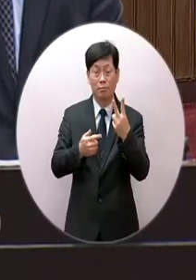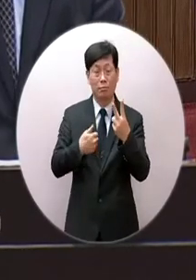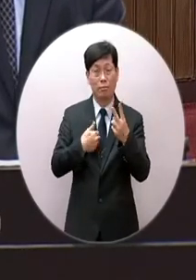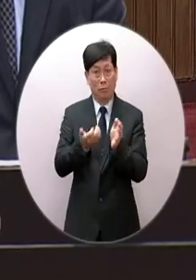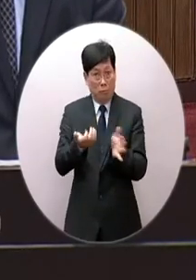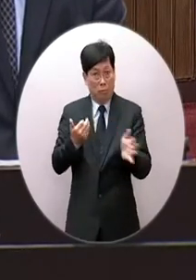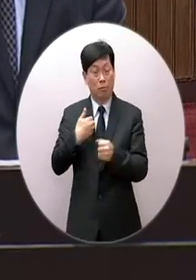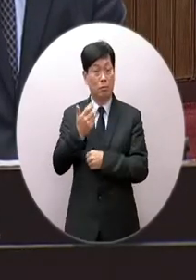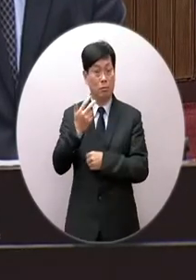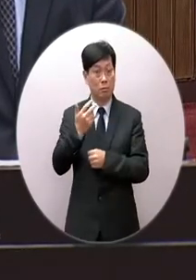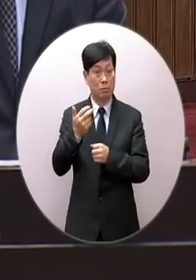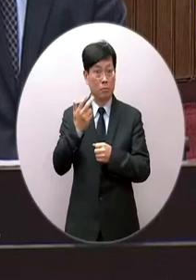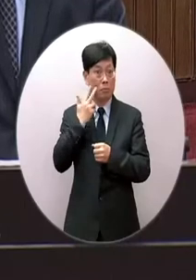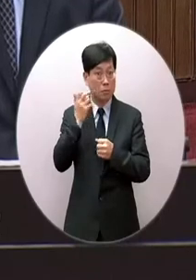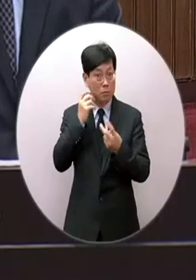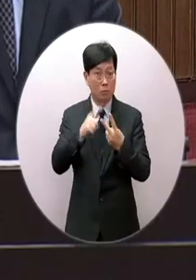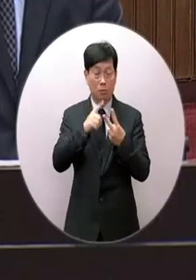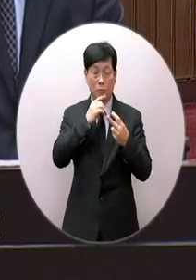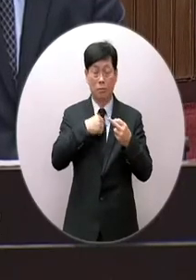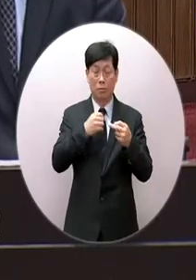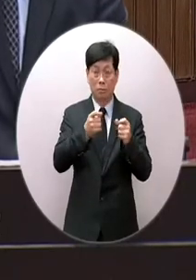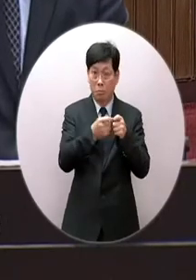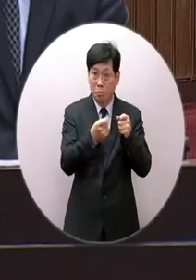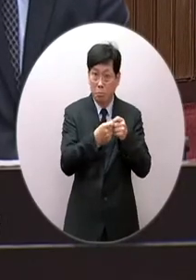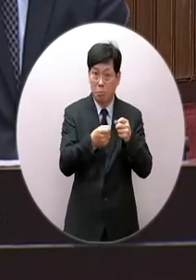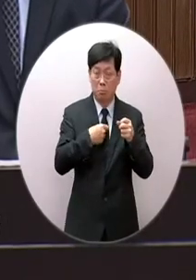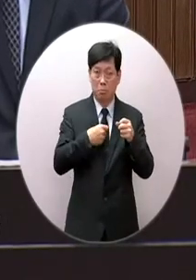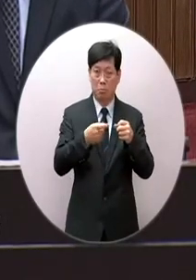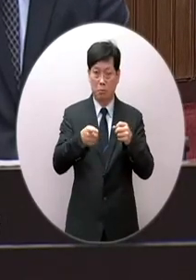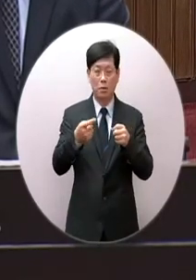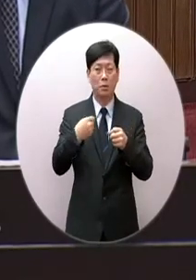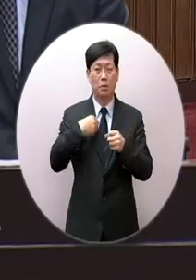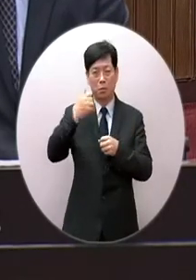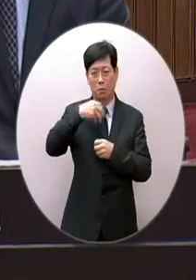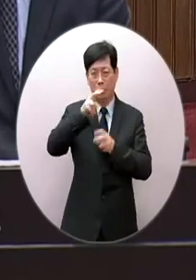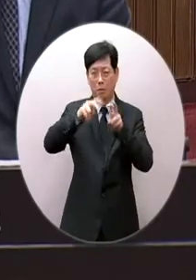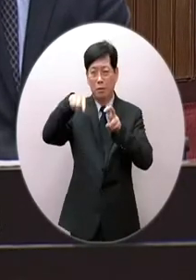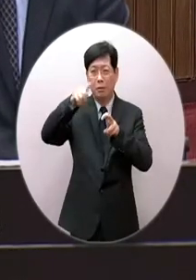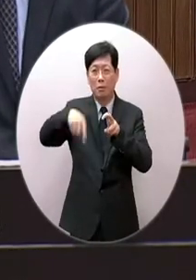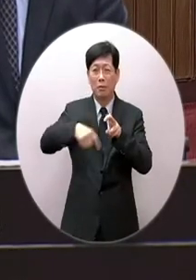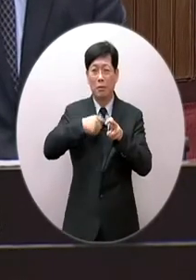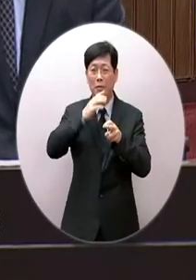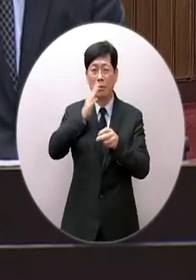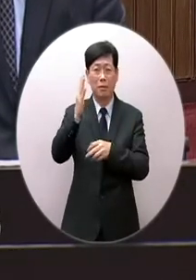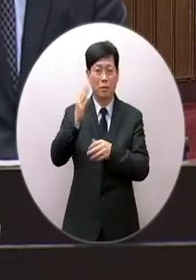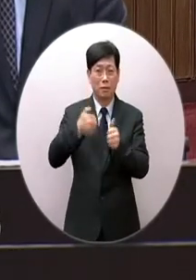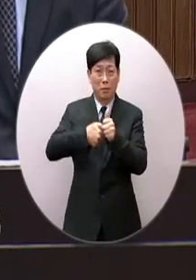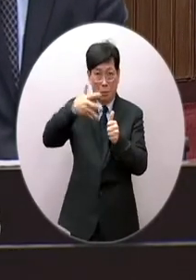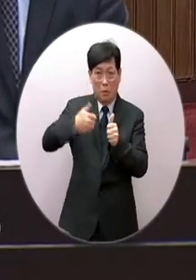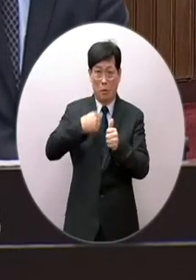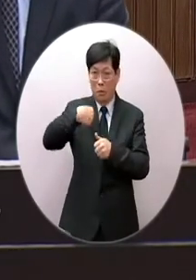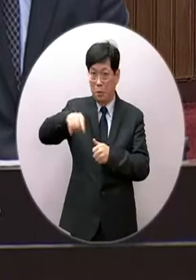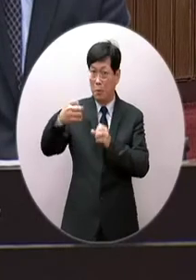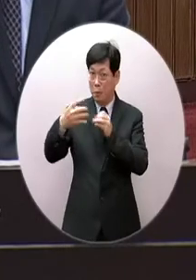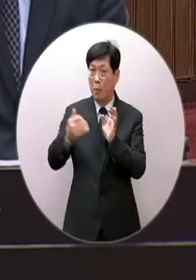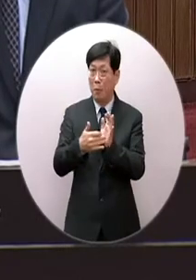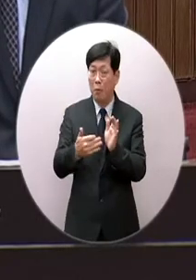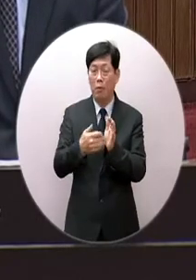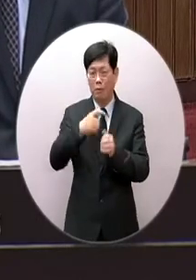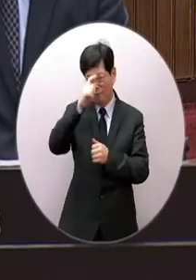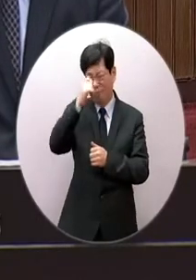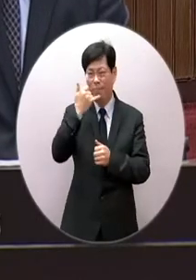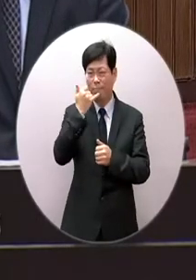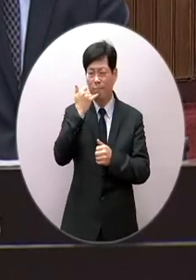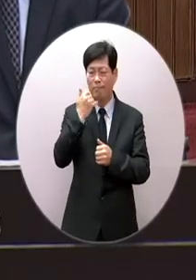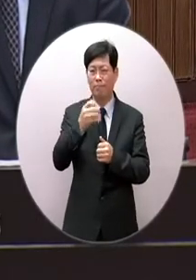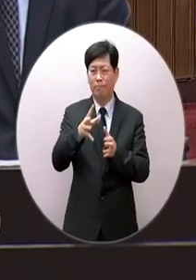们前面的钢铝的部分，邓正中政委有去美国希望去谈，因为台湾是列入前十大，所以希望说能豁免啊